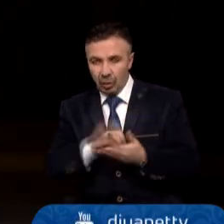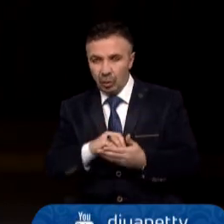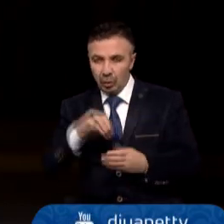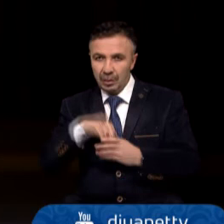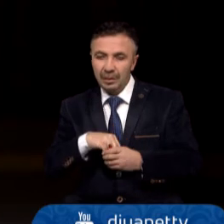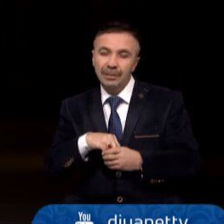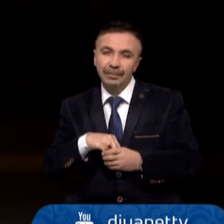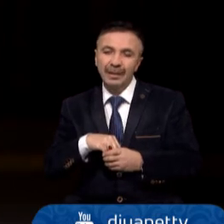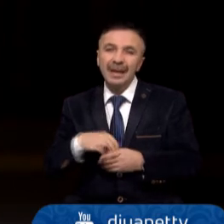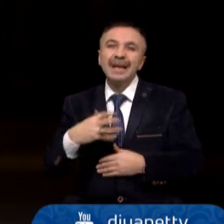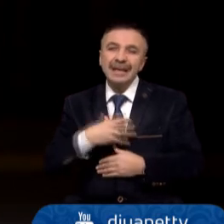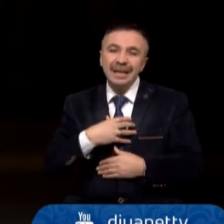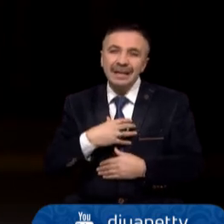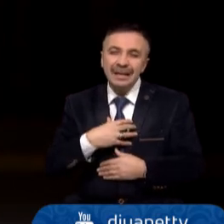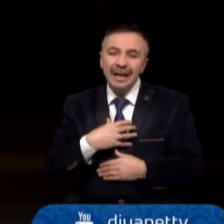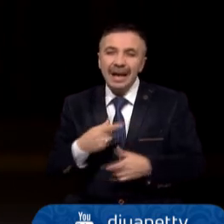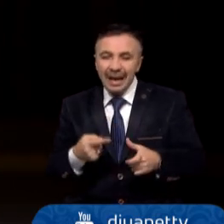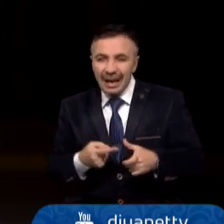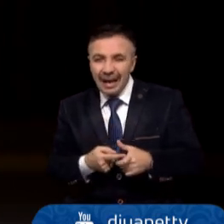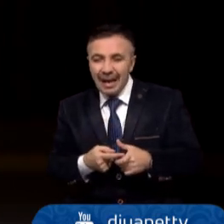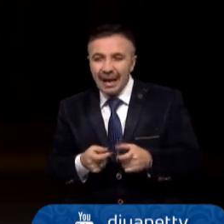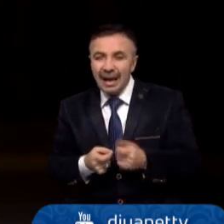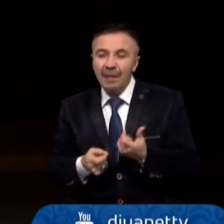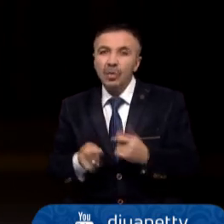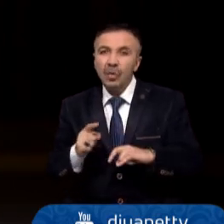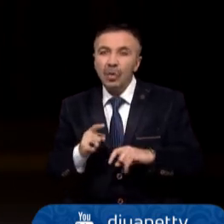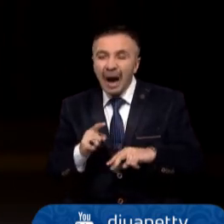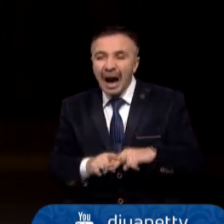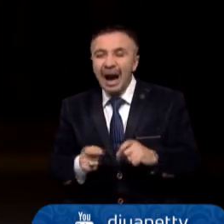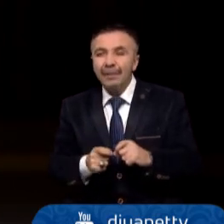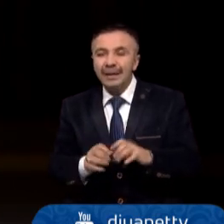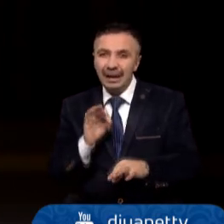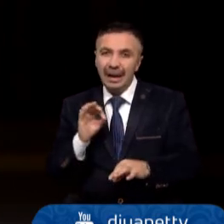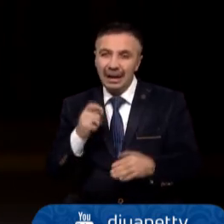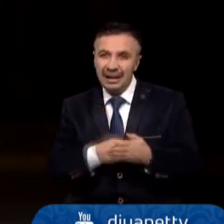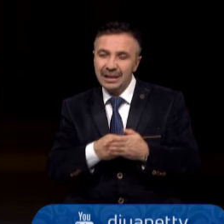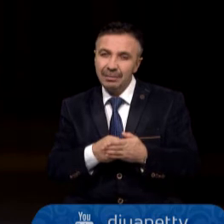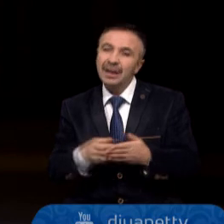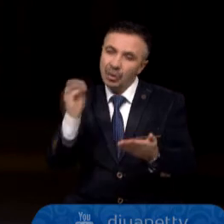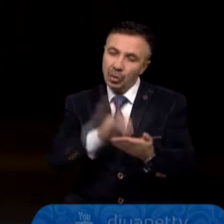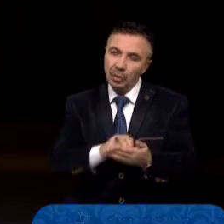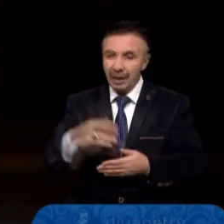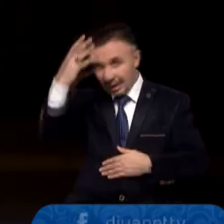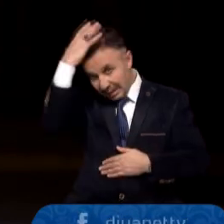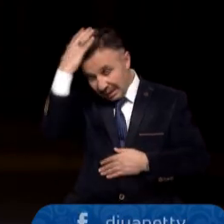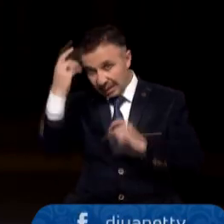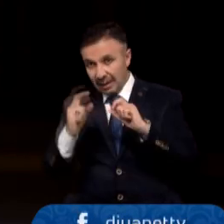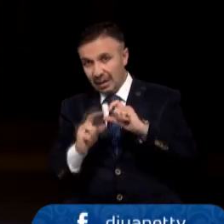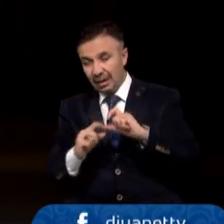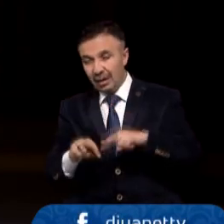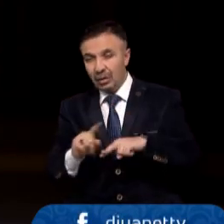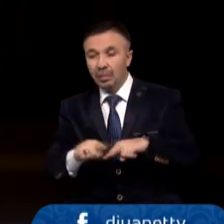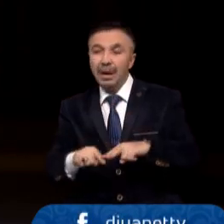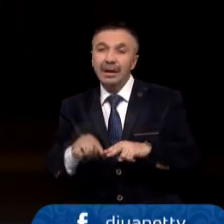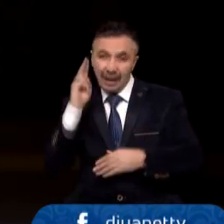babası manasında kendisine Ebu abdillah künyesi verildi ve Hazreti Osman